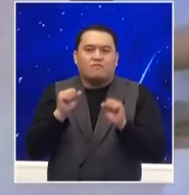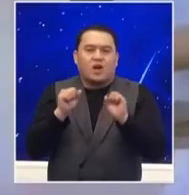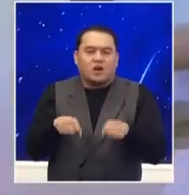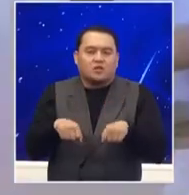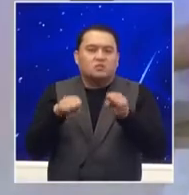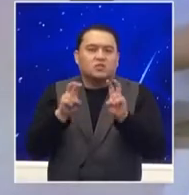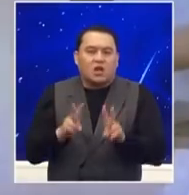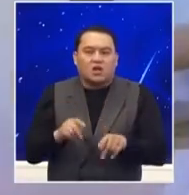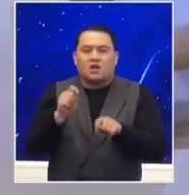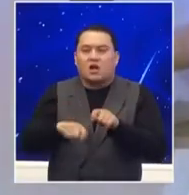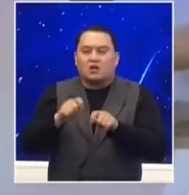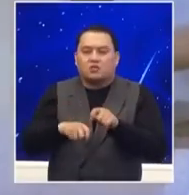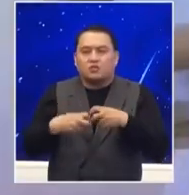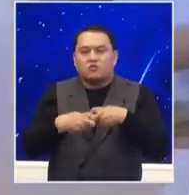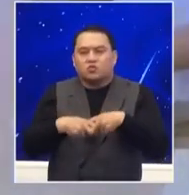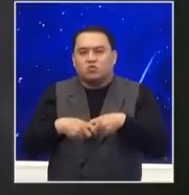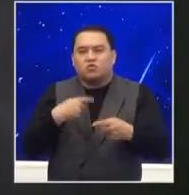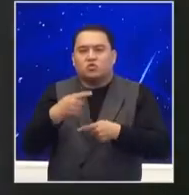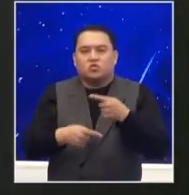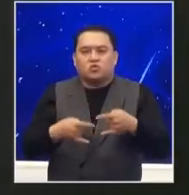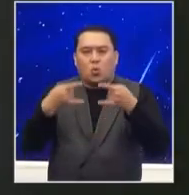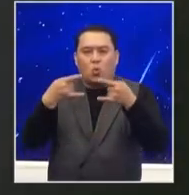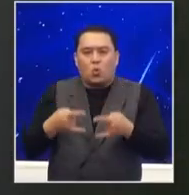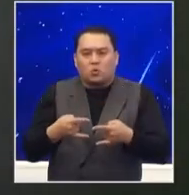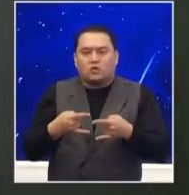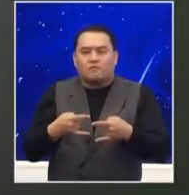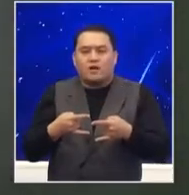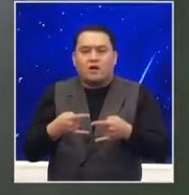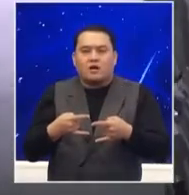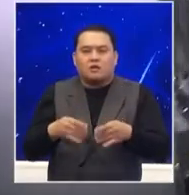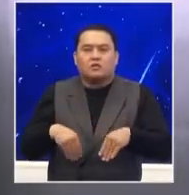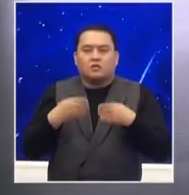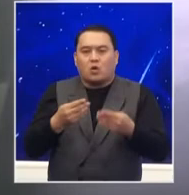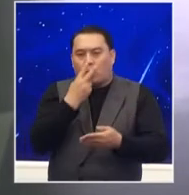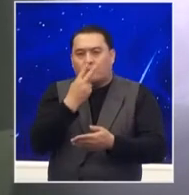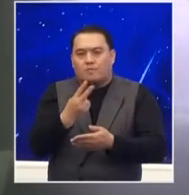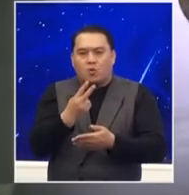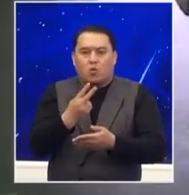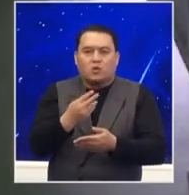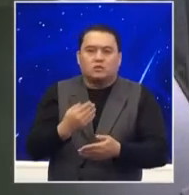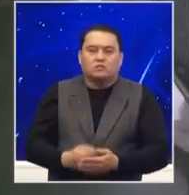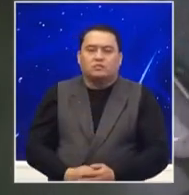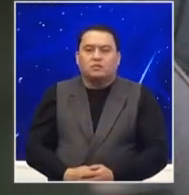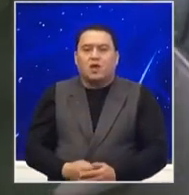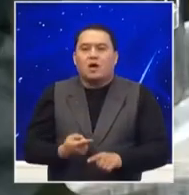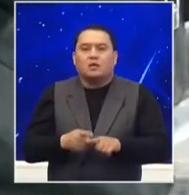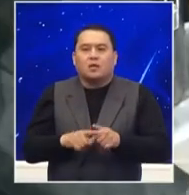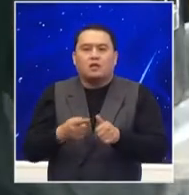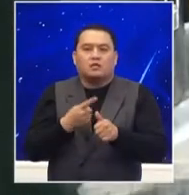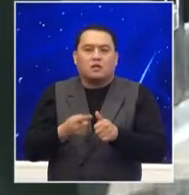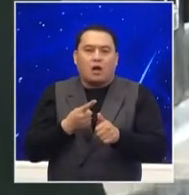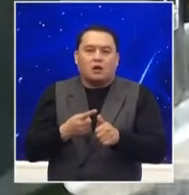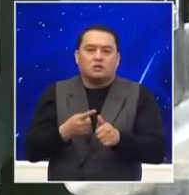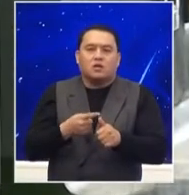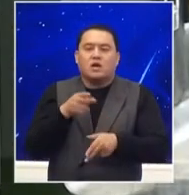возможность специалисту осмотреть сустав изнутри через небольшой надрез суставной полости и выдает изображение на подключенный к нему экран. Это называется